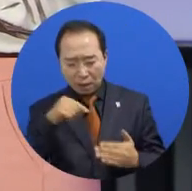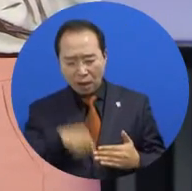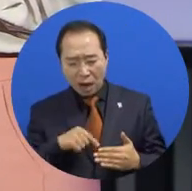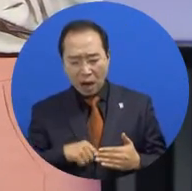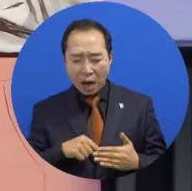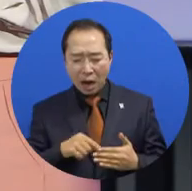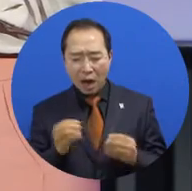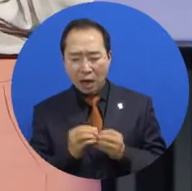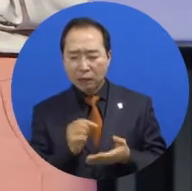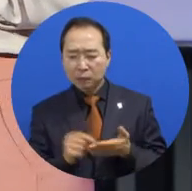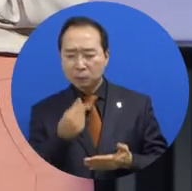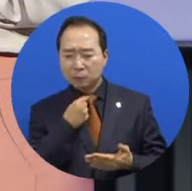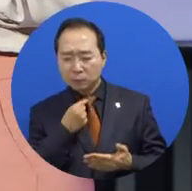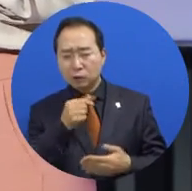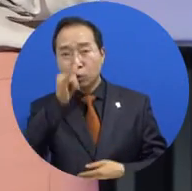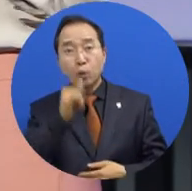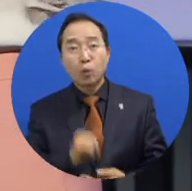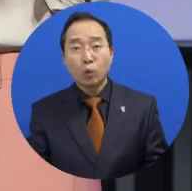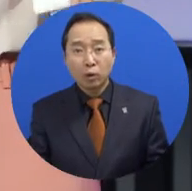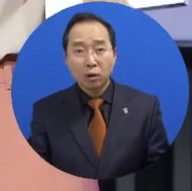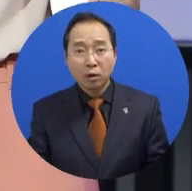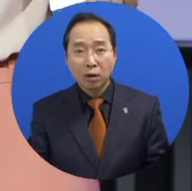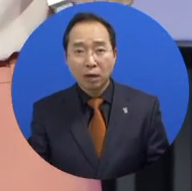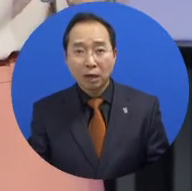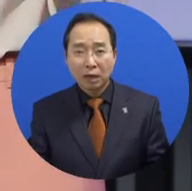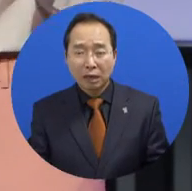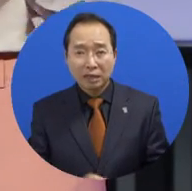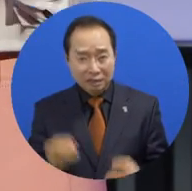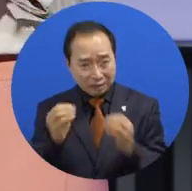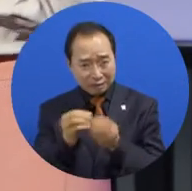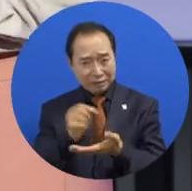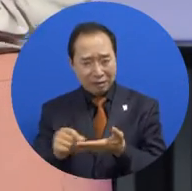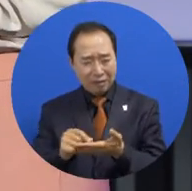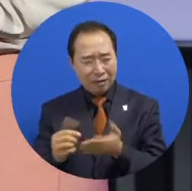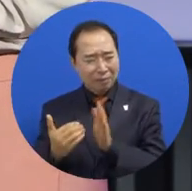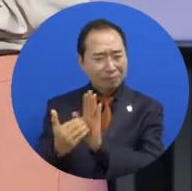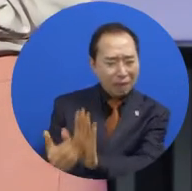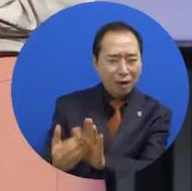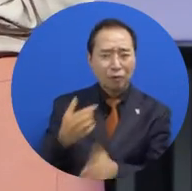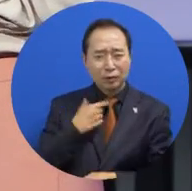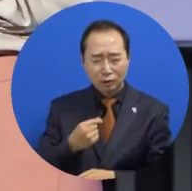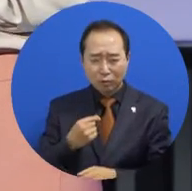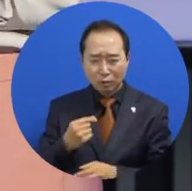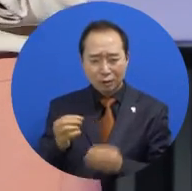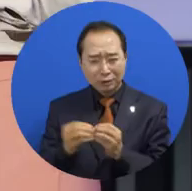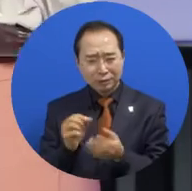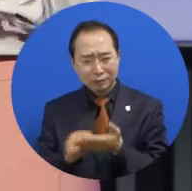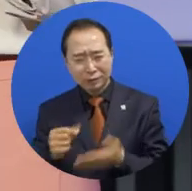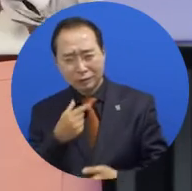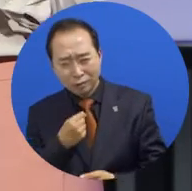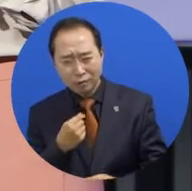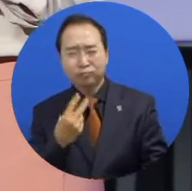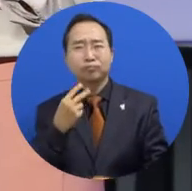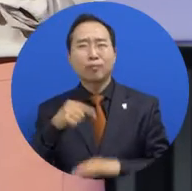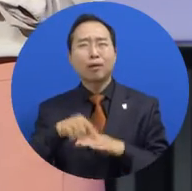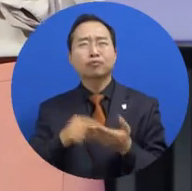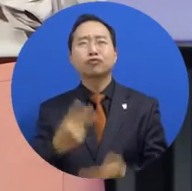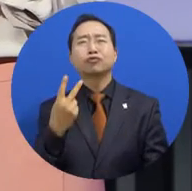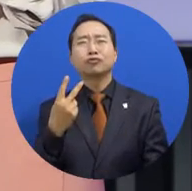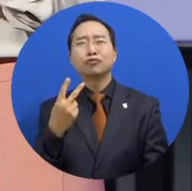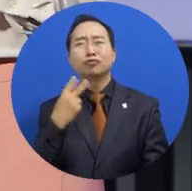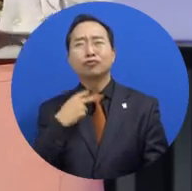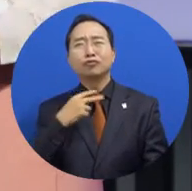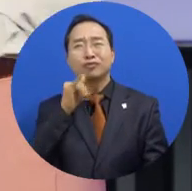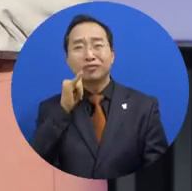하고 싶어해요. 맞아요. 피하고 싶으면서도 또 하고 싶거든요. 그래서 굉장히 딜레마에